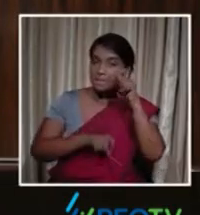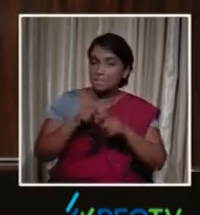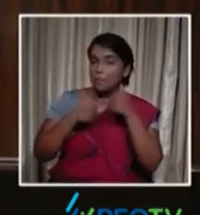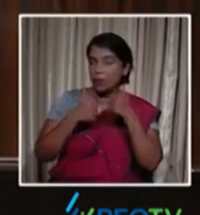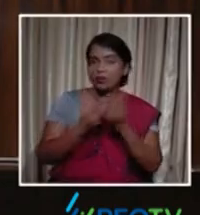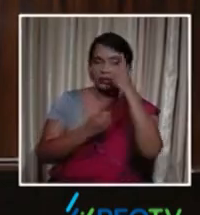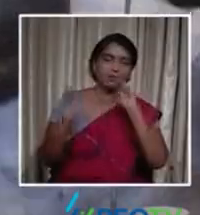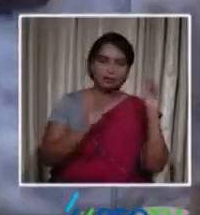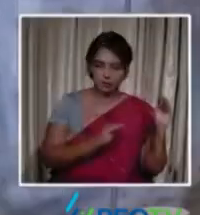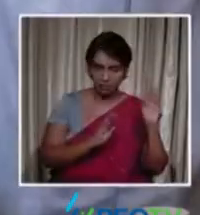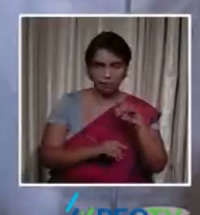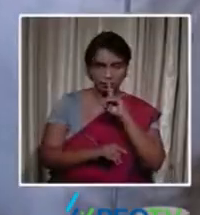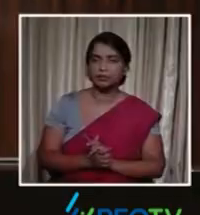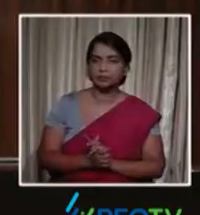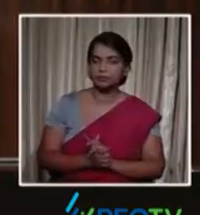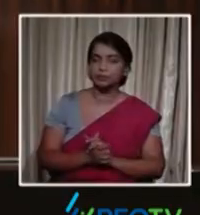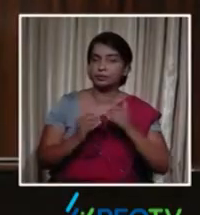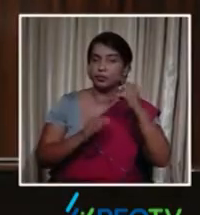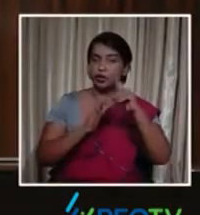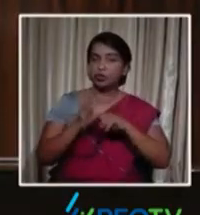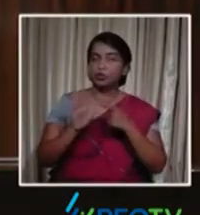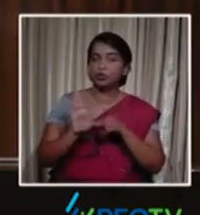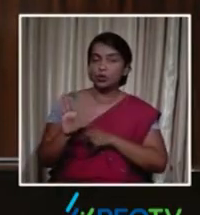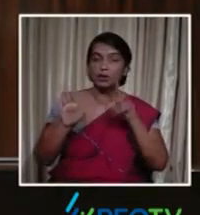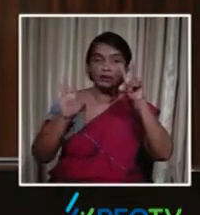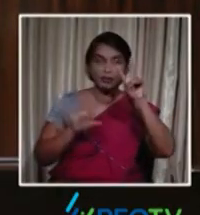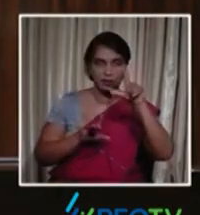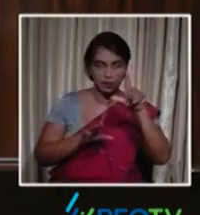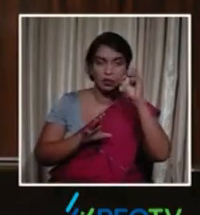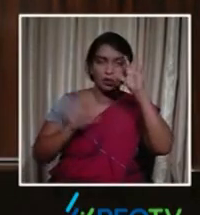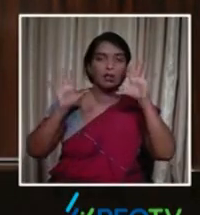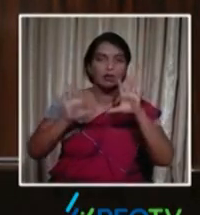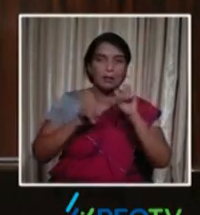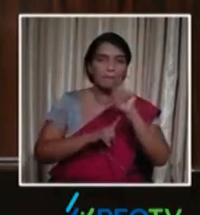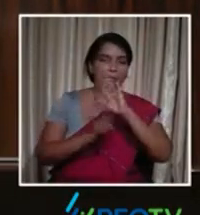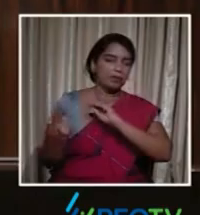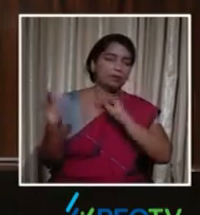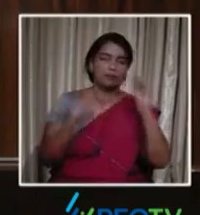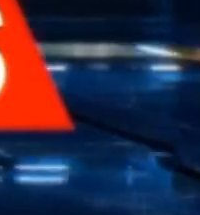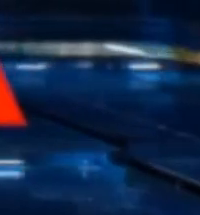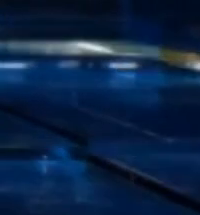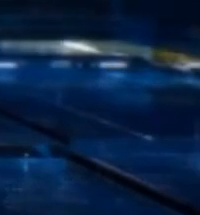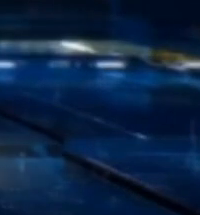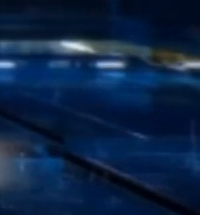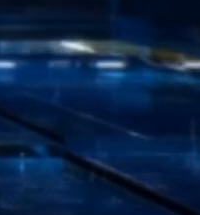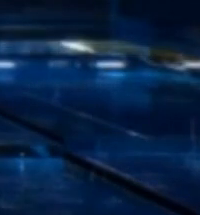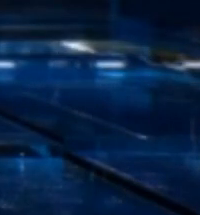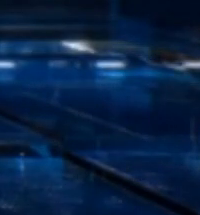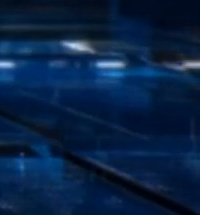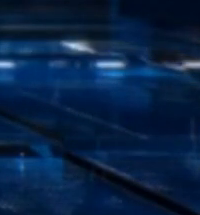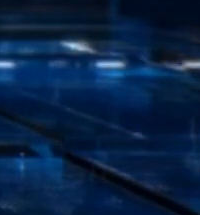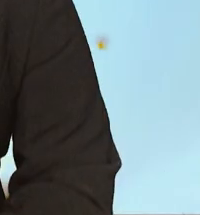යහපතක් වේවායි ප්‍රාර්ථනා කරමි. සභාවේ තීරණය පැය ජූලි 27 වන දින පෙරවරු 10 දක්වා සභාවේ කටයුතු කළ තබමු.